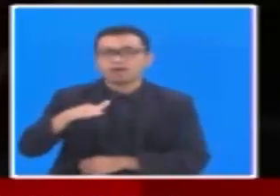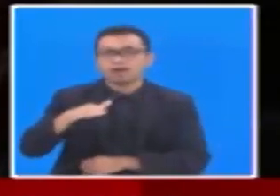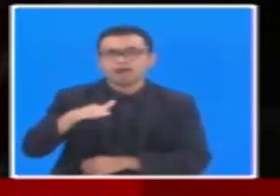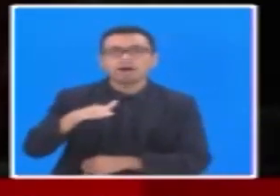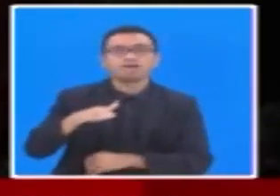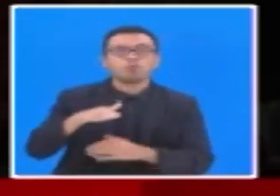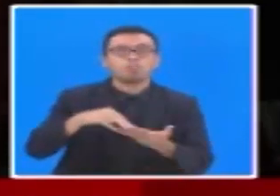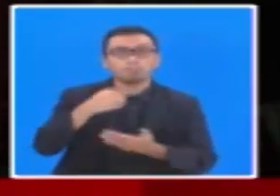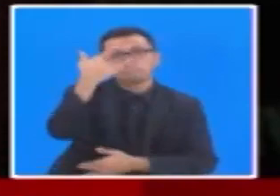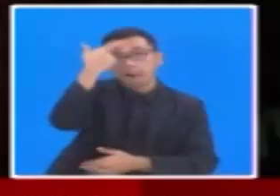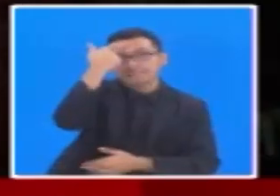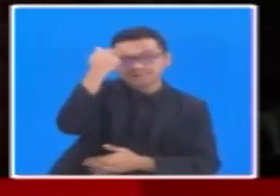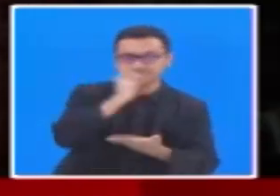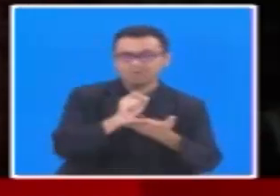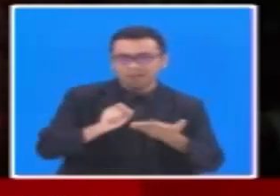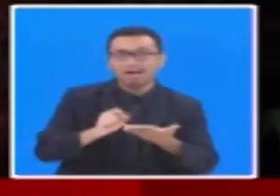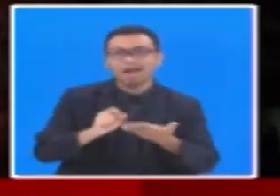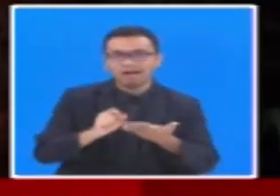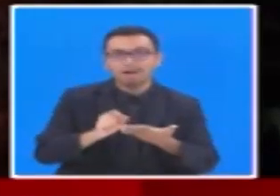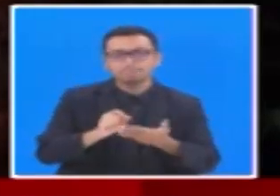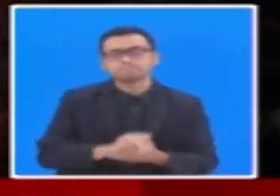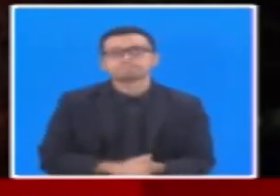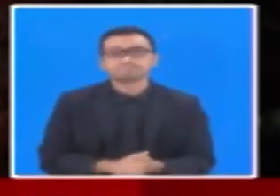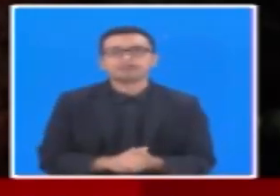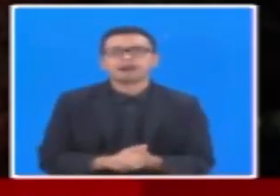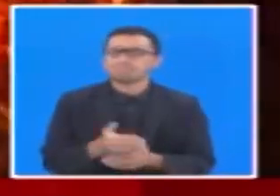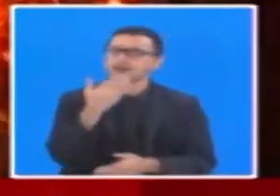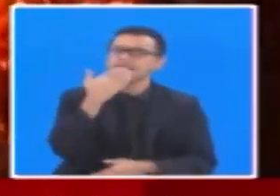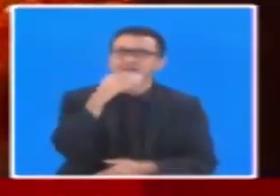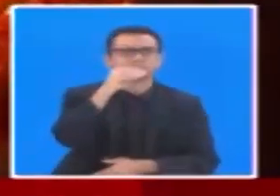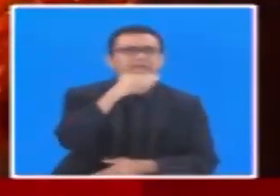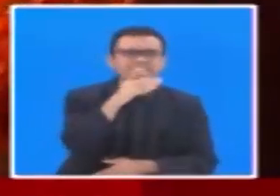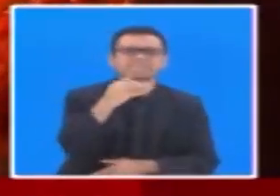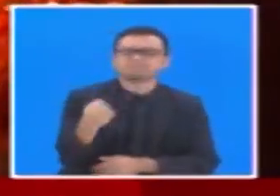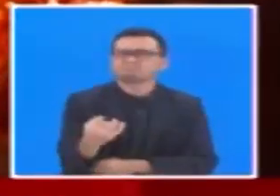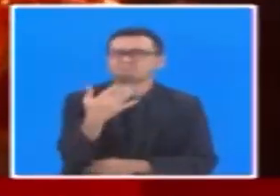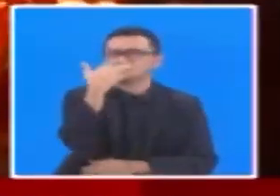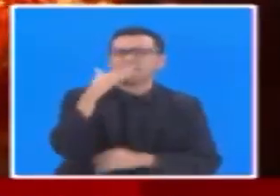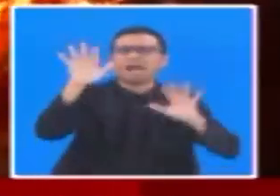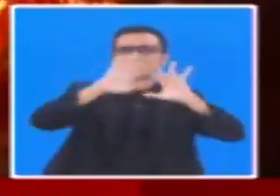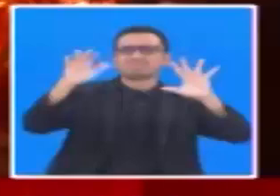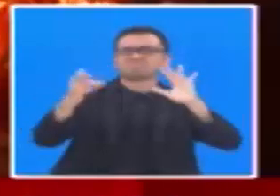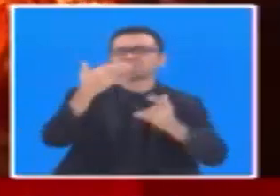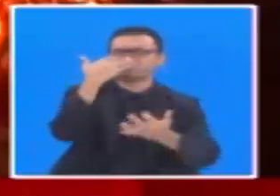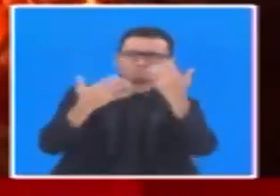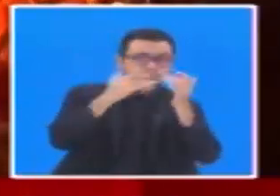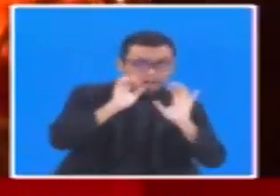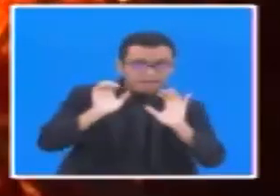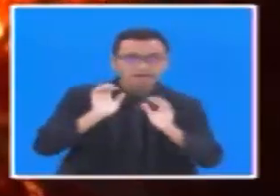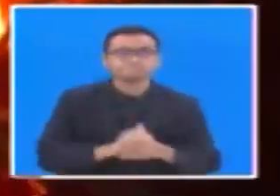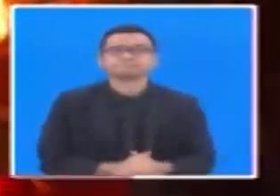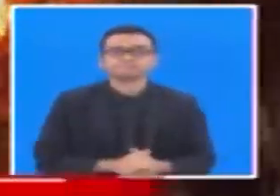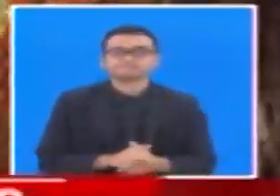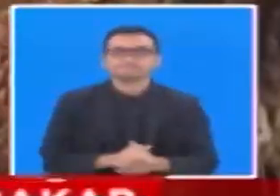Samatiga terdampak asap itu terjadi pada pagi hari ini. Pagi hari ini dibandingkan hari sebelumnya